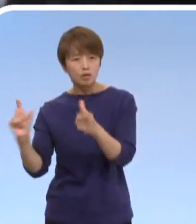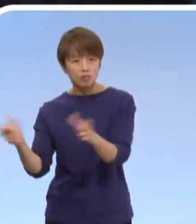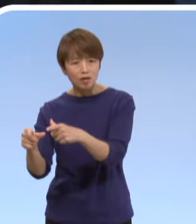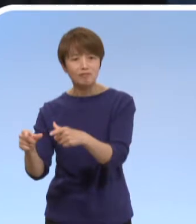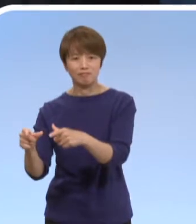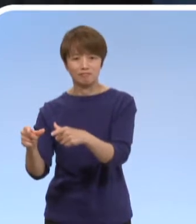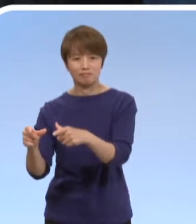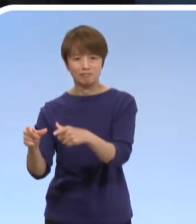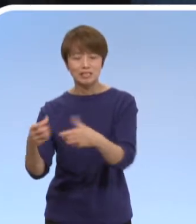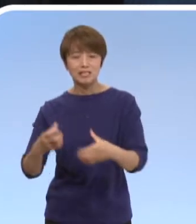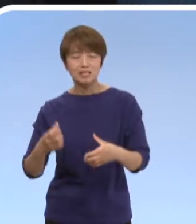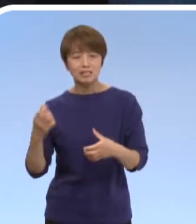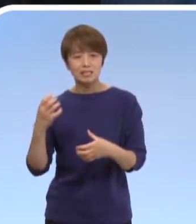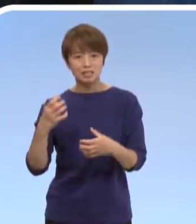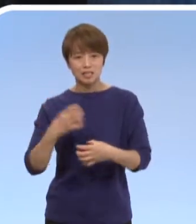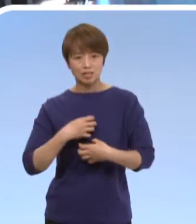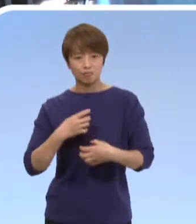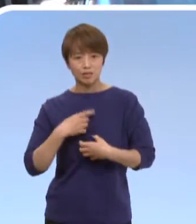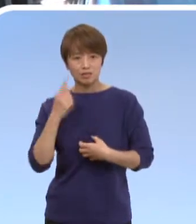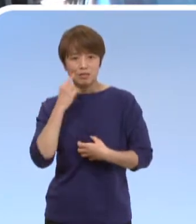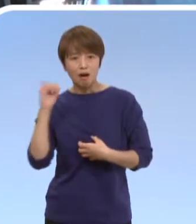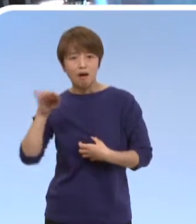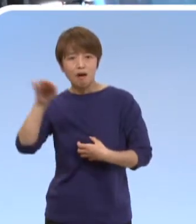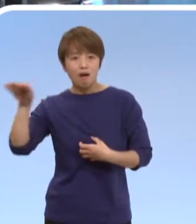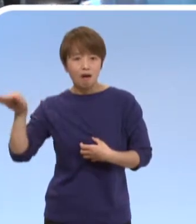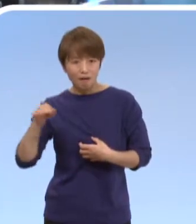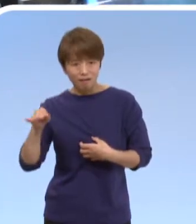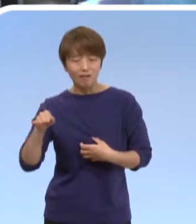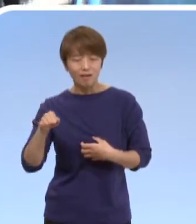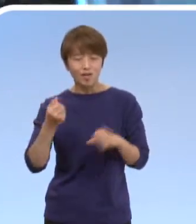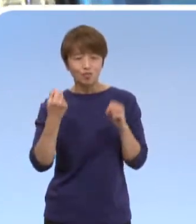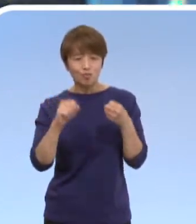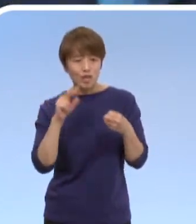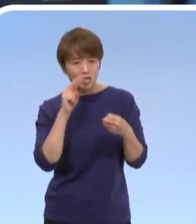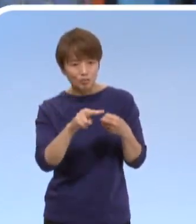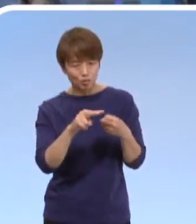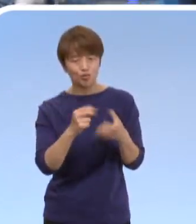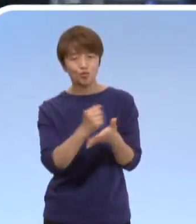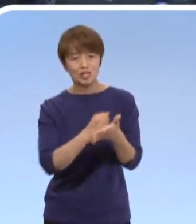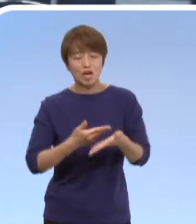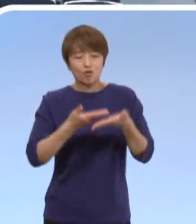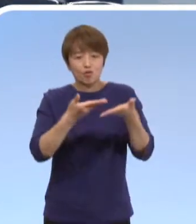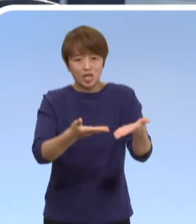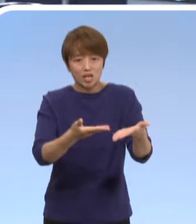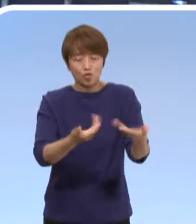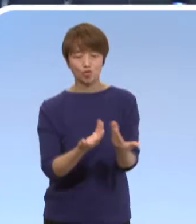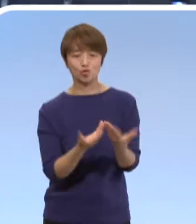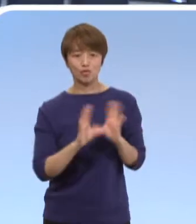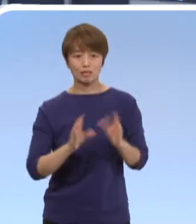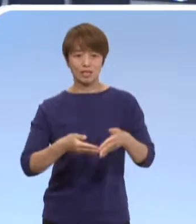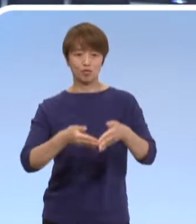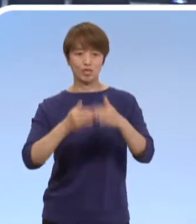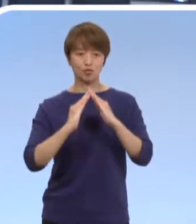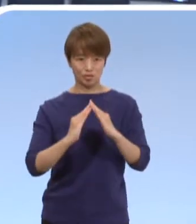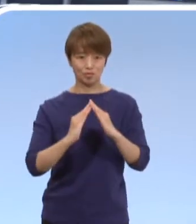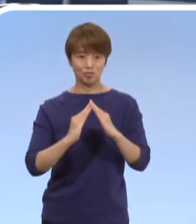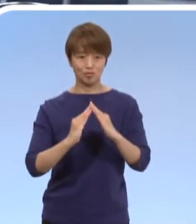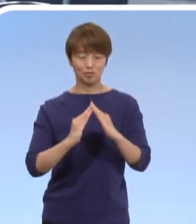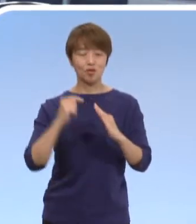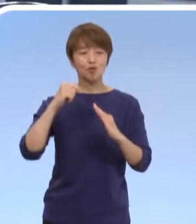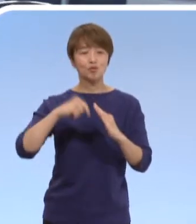した福岡の母親たちが舞台鑑賞の機会を提供する会員制の親子劇場を設